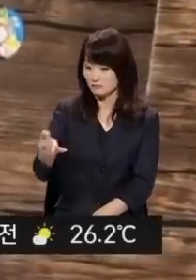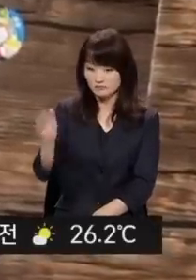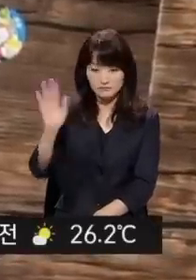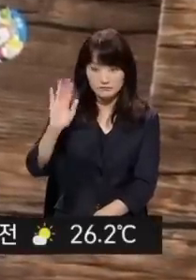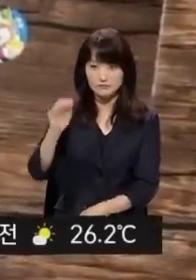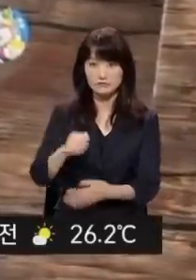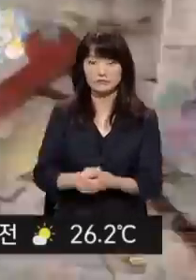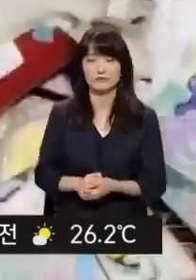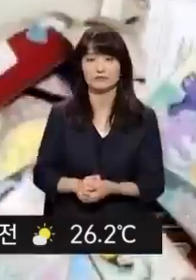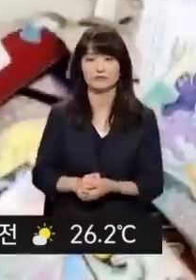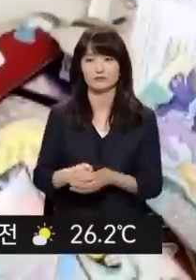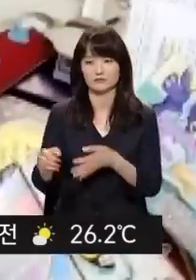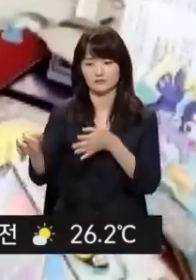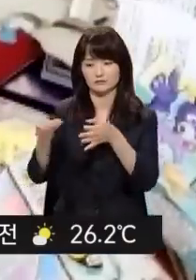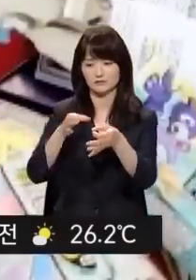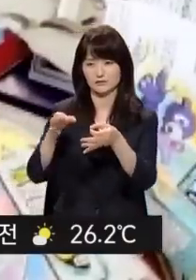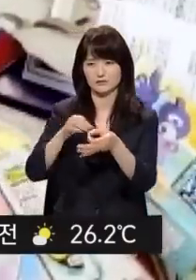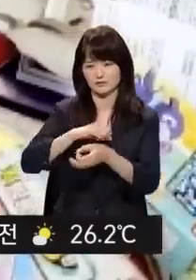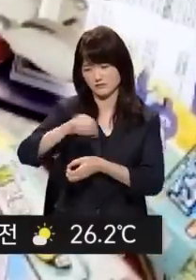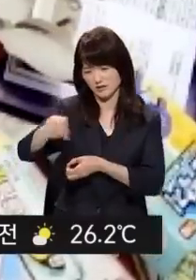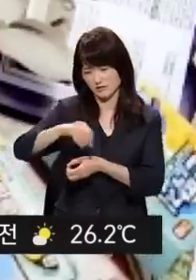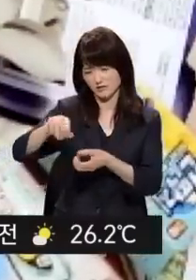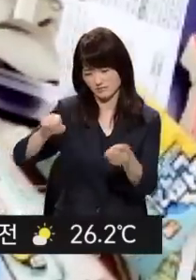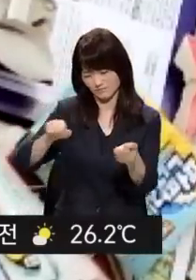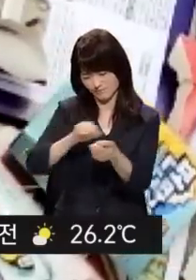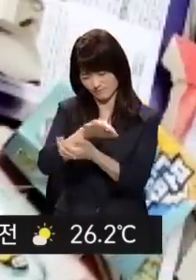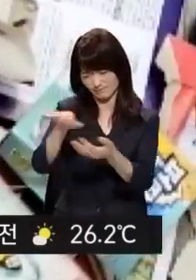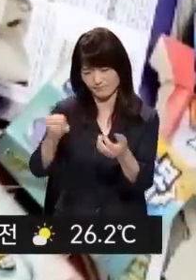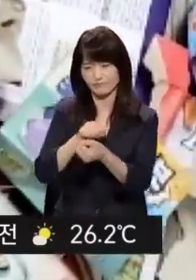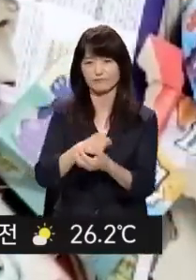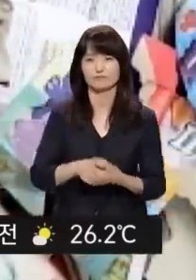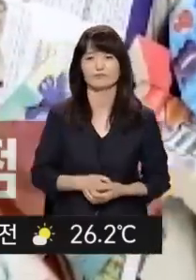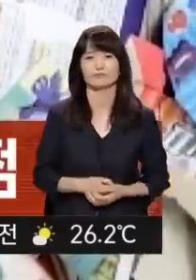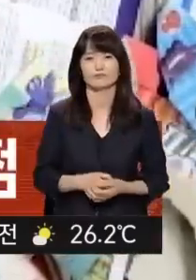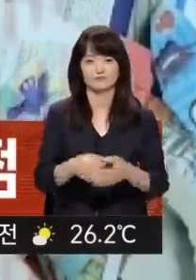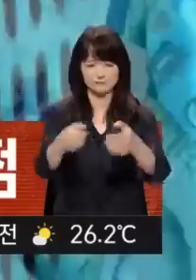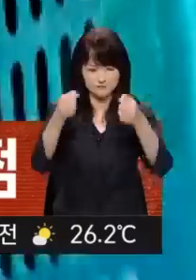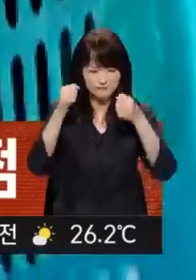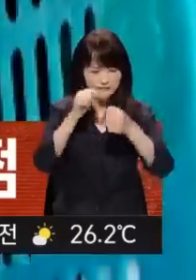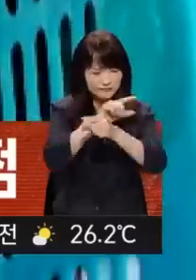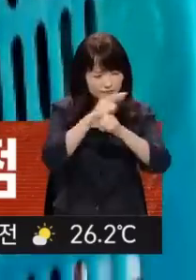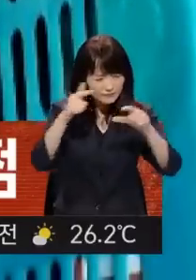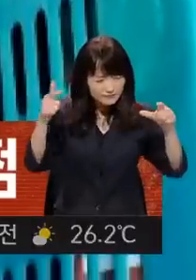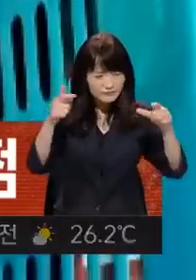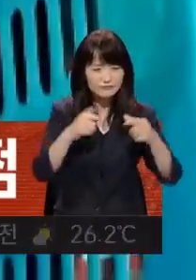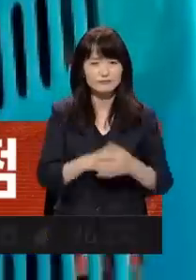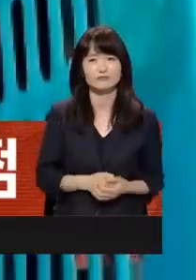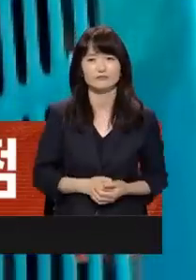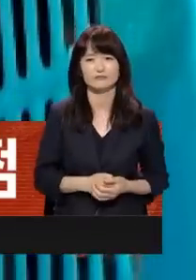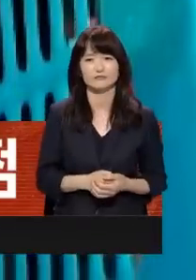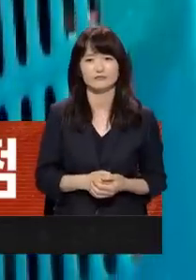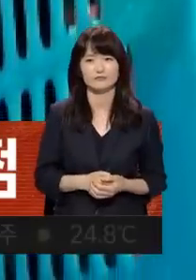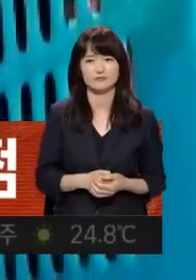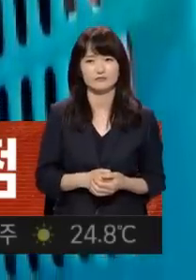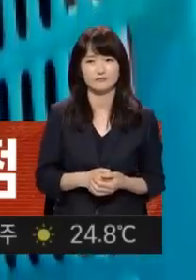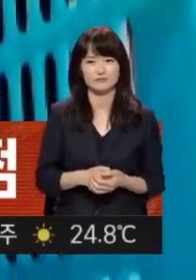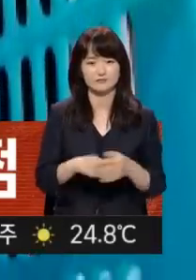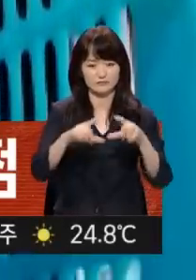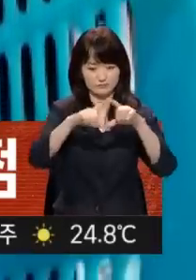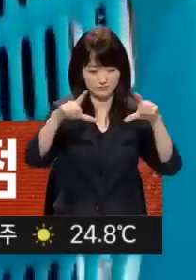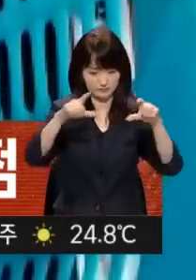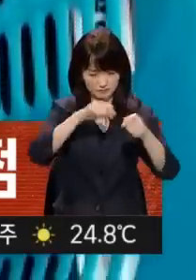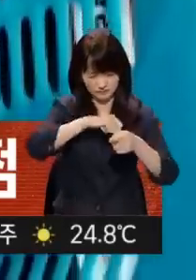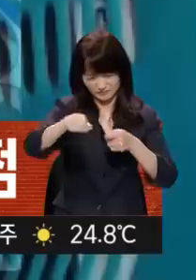저렇게 매장이 완전 아수라장이 됐다는 겁니다 뭐 냉장고 뭐 선반 밑에 뜯은 카드 보시는 그대로인데